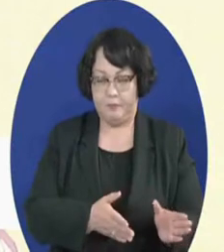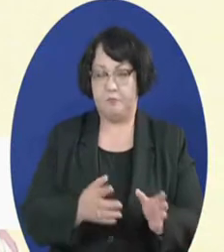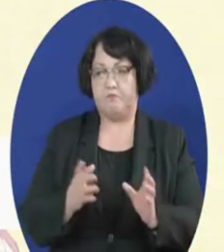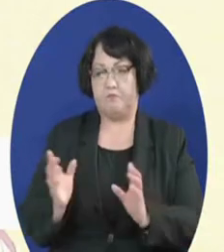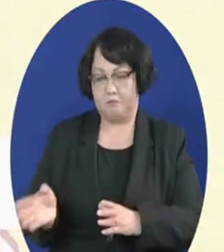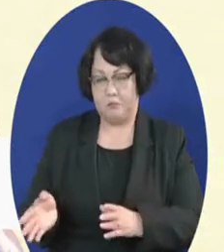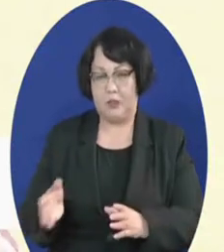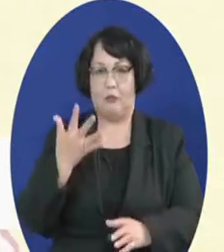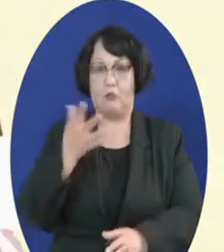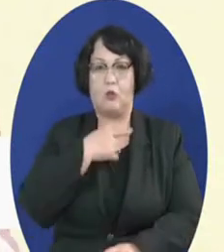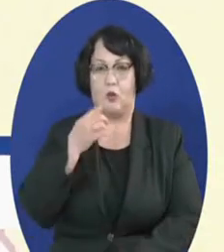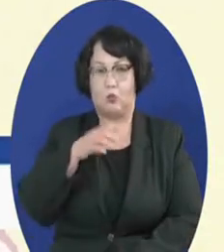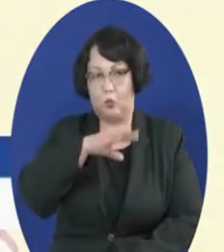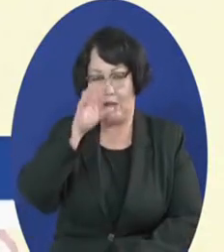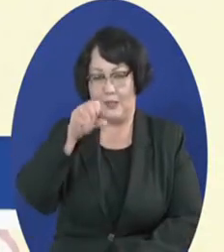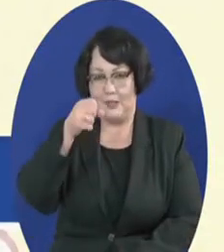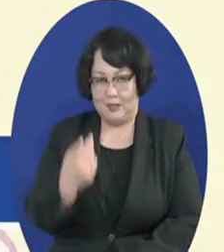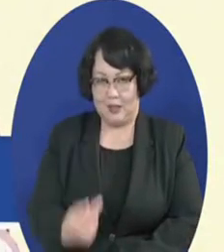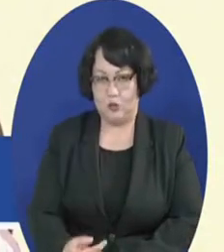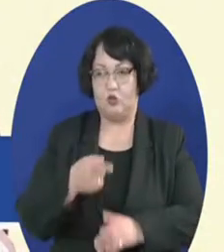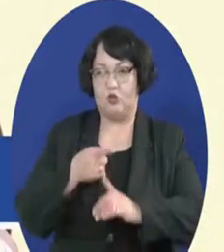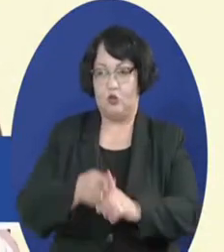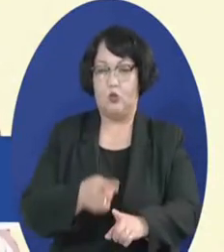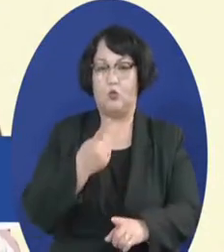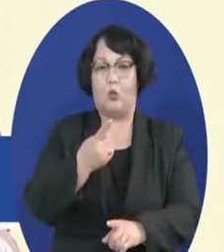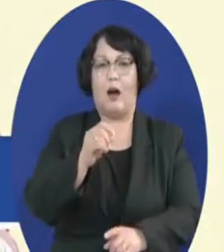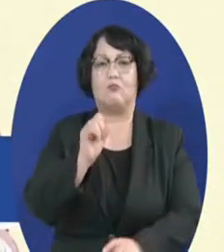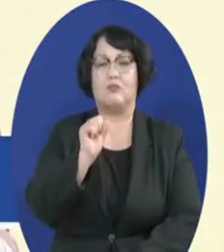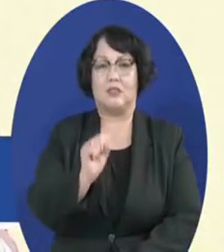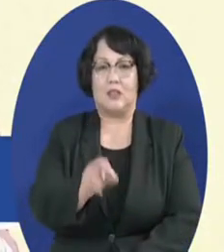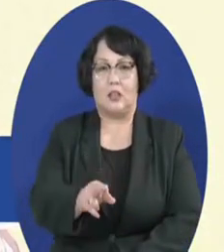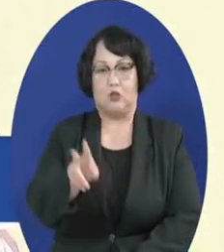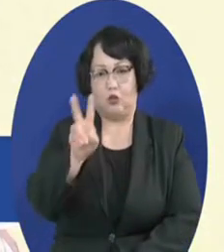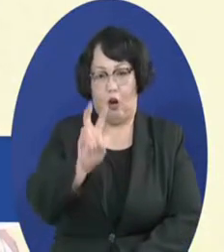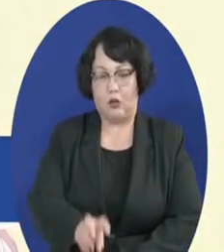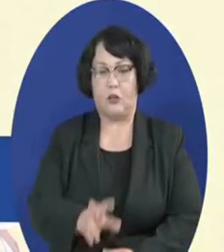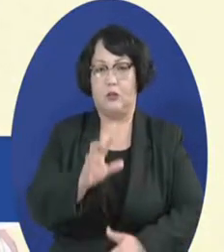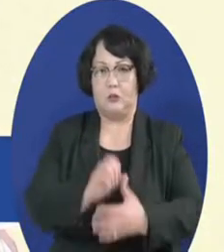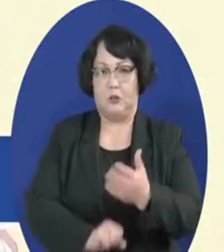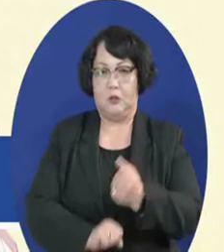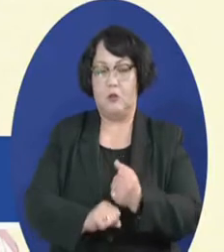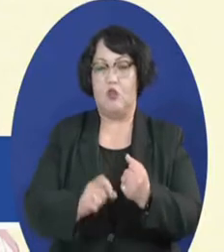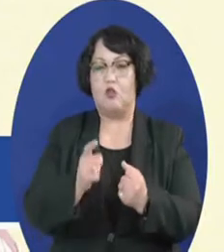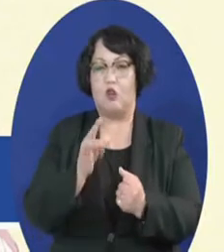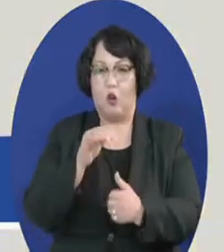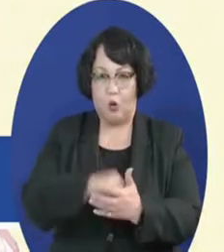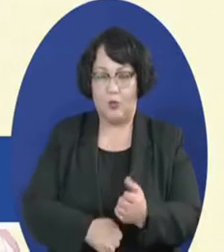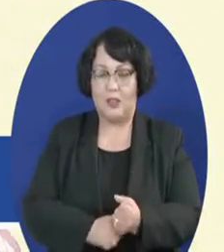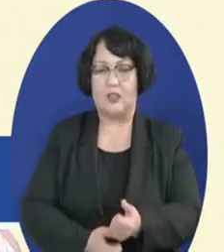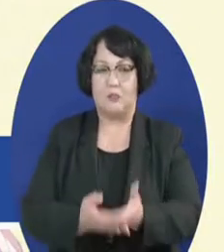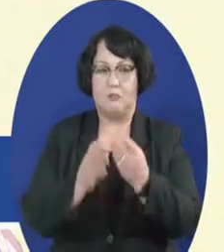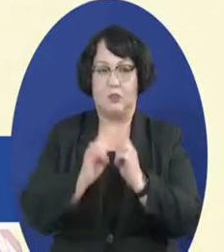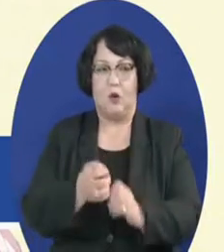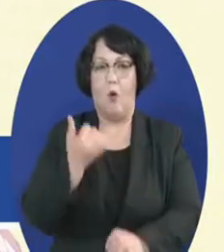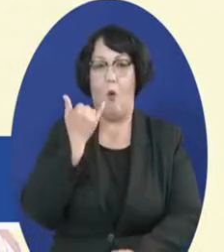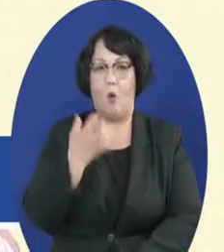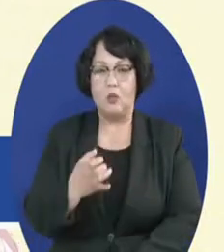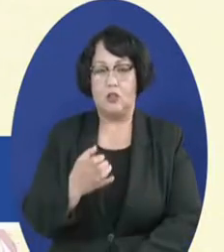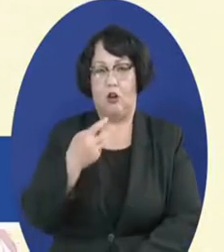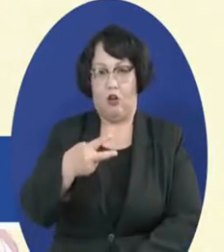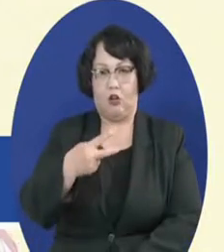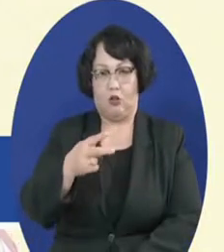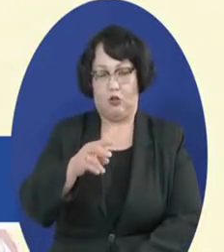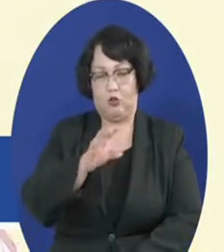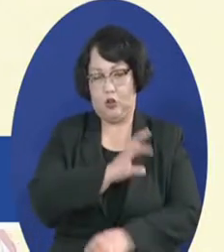станц төсөлд бид нар энэ жил 110 орчим сая долларын одоо хөрөнгө оруулалт хийнэ. Өөрөөр анхны хөрөнгө оруулалт. За усны төслүүд, усны